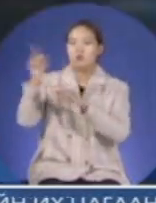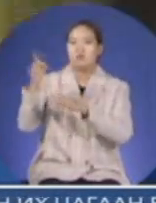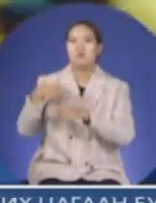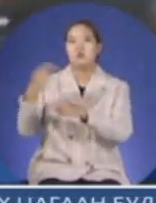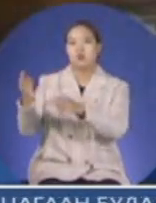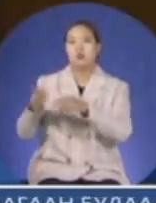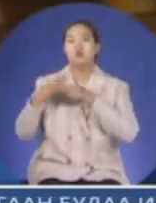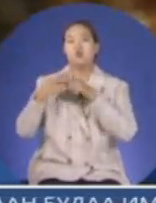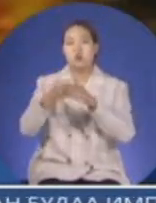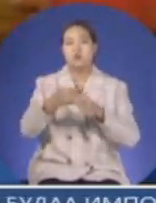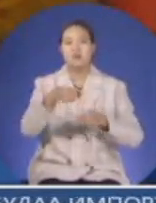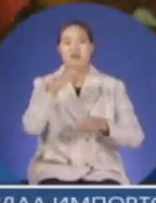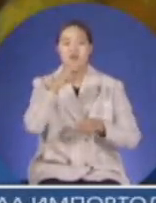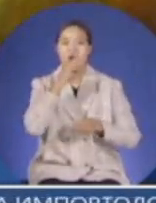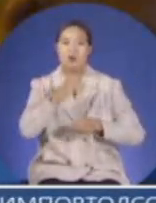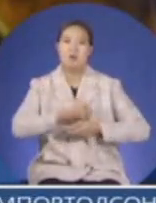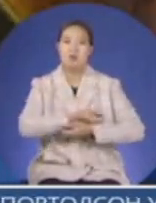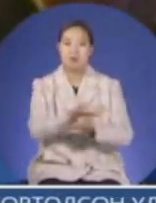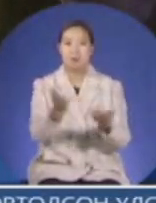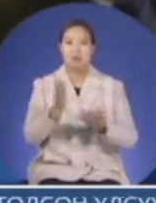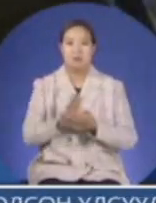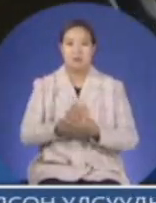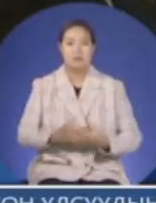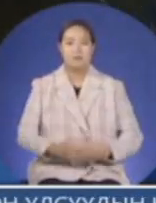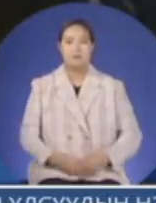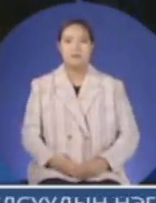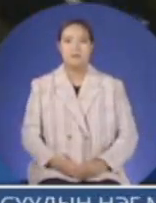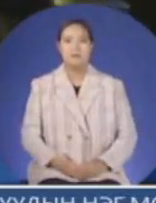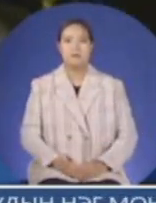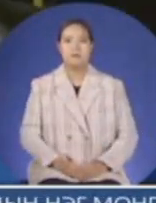бэлэн гэдгээ хэвлэл мэдээллийн хэрэгслээр илэрхийлсэн гинэ. Монгол